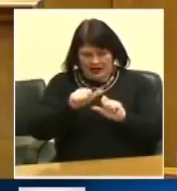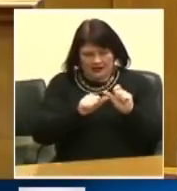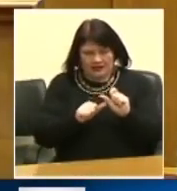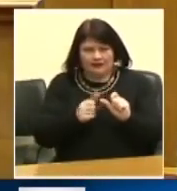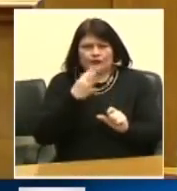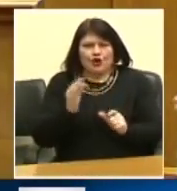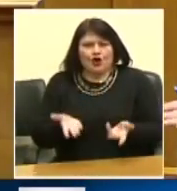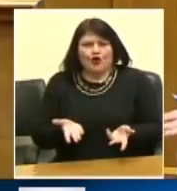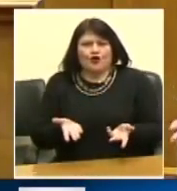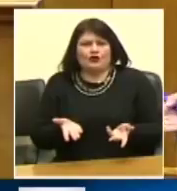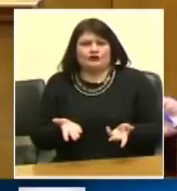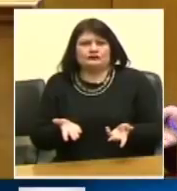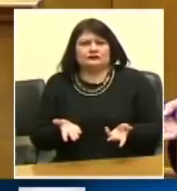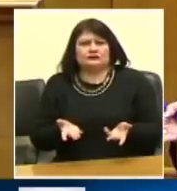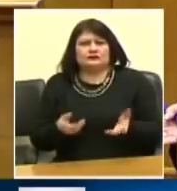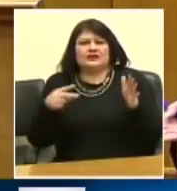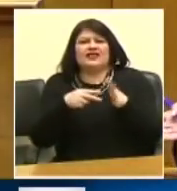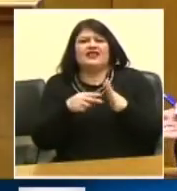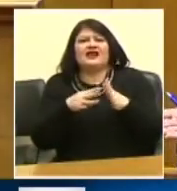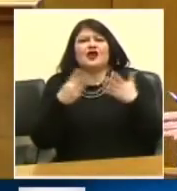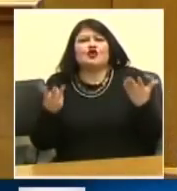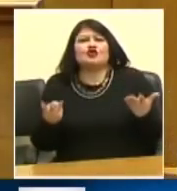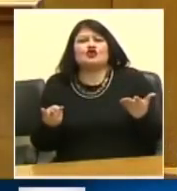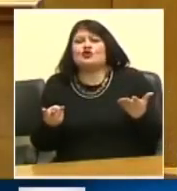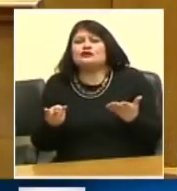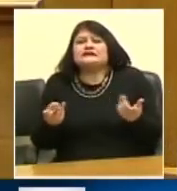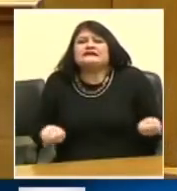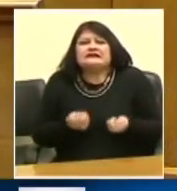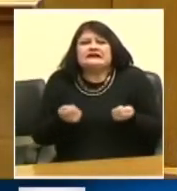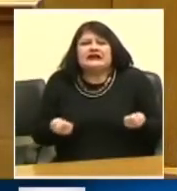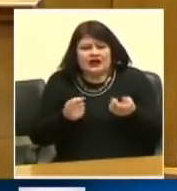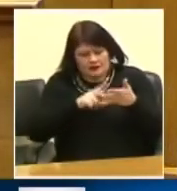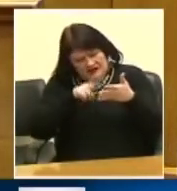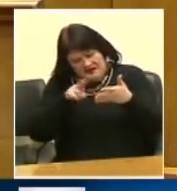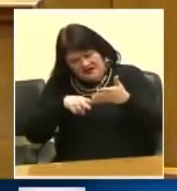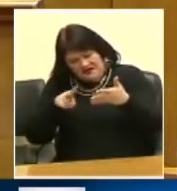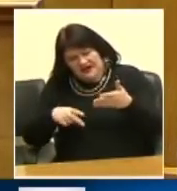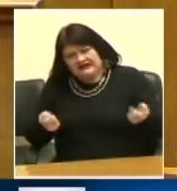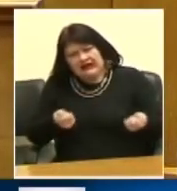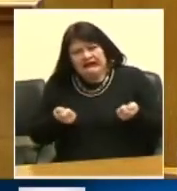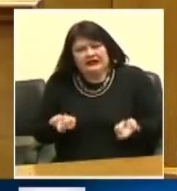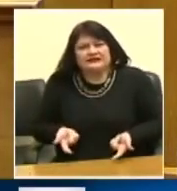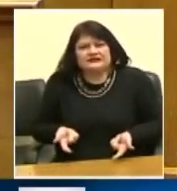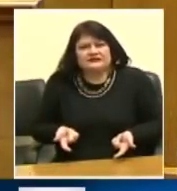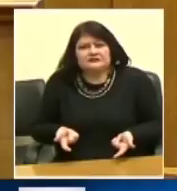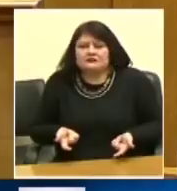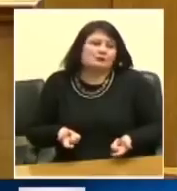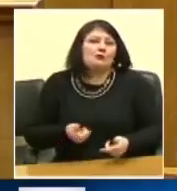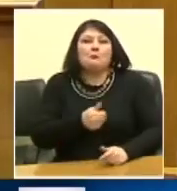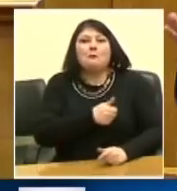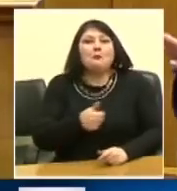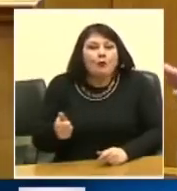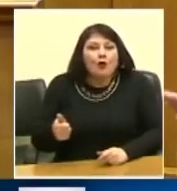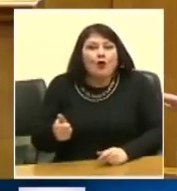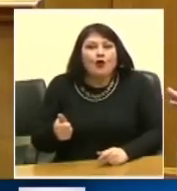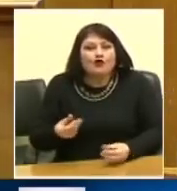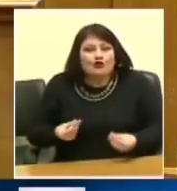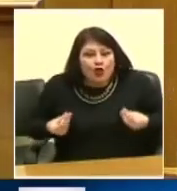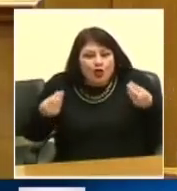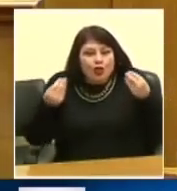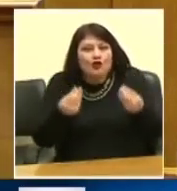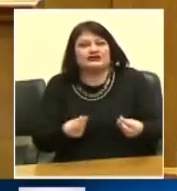αυτή τη στιγμή. Στη διάρκεια του 18 με τι ασχοληθήκατε, μπορείτε να μου πείτε? Ρίξα μια ματιά στα πεπραγμένα σας. Ασχοληθήκατε μόνο με την παράδοση